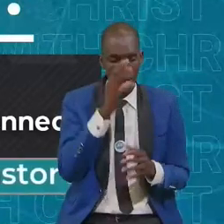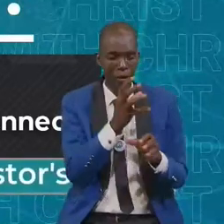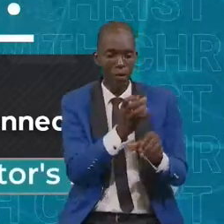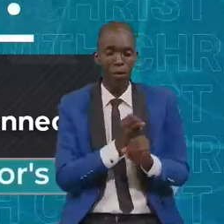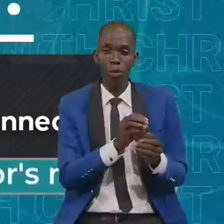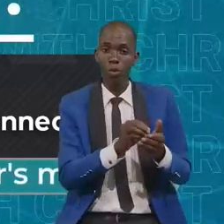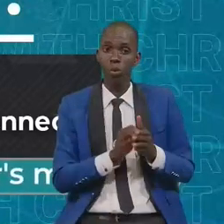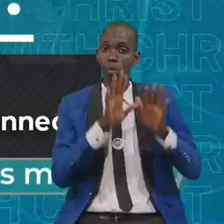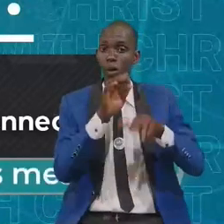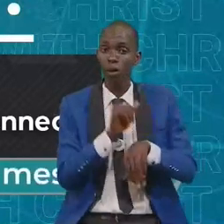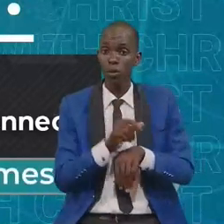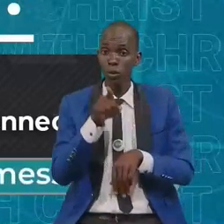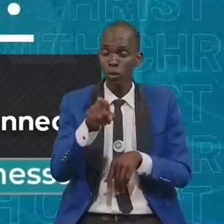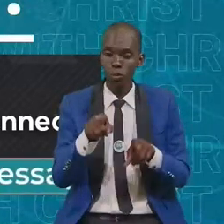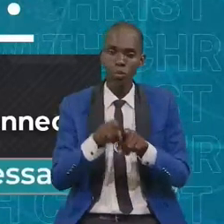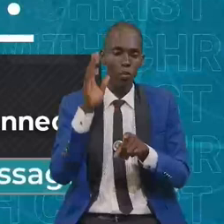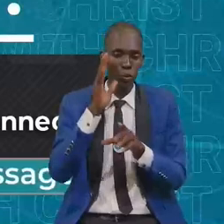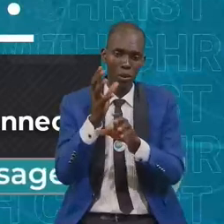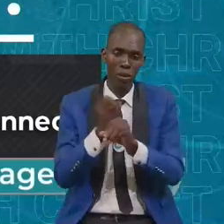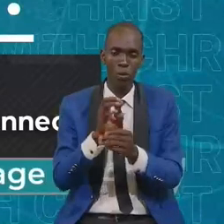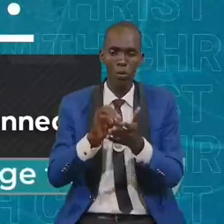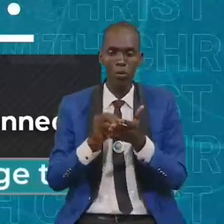toi aussi tu auras pour toi ce soir